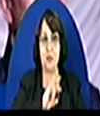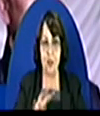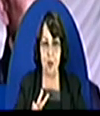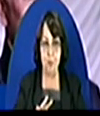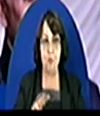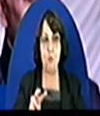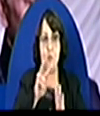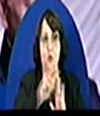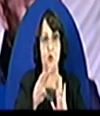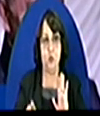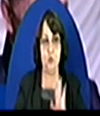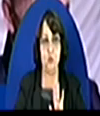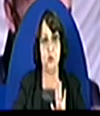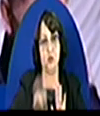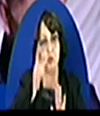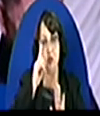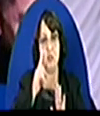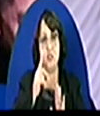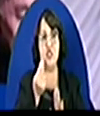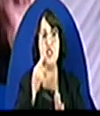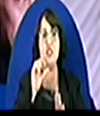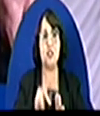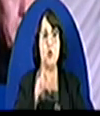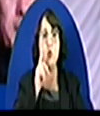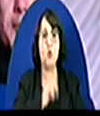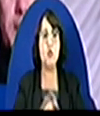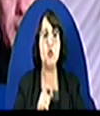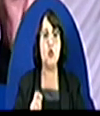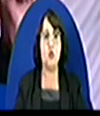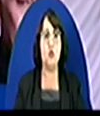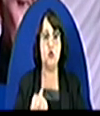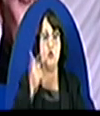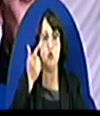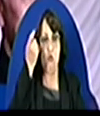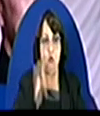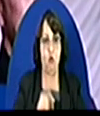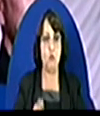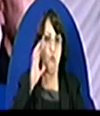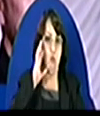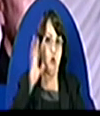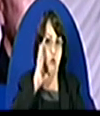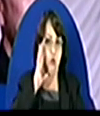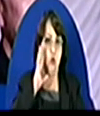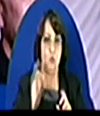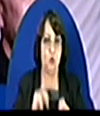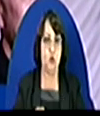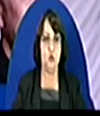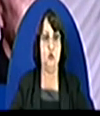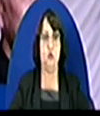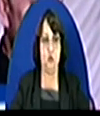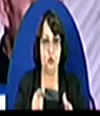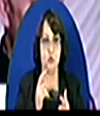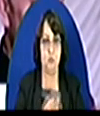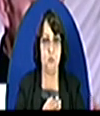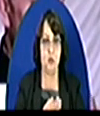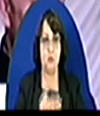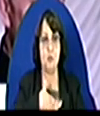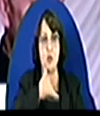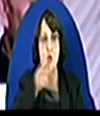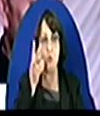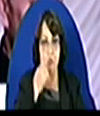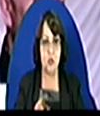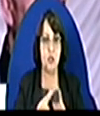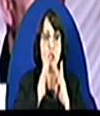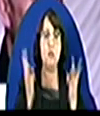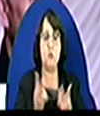хөтөлбөрийнхөө нэгдүгээр үндсэн чиглэлийг хүний хөгжлийн одоо гол бодлого осгоч өөрчлөсөн. Эрүүл мэнд,